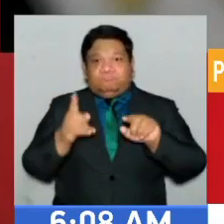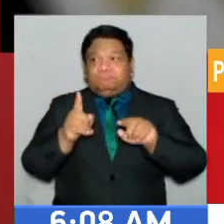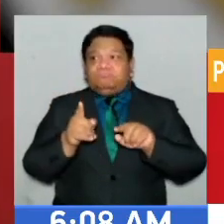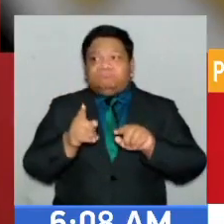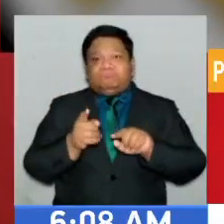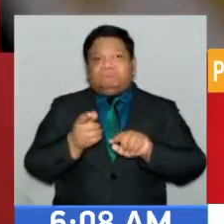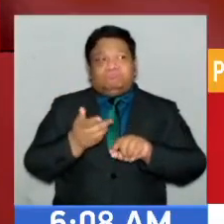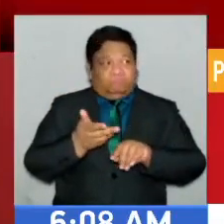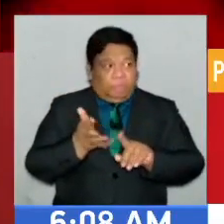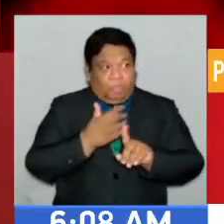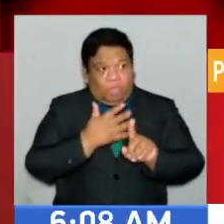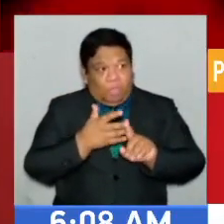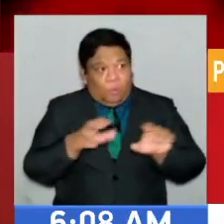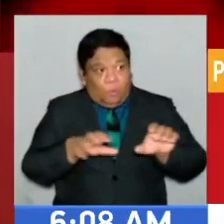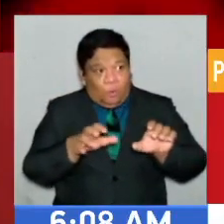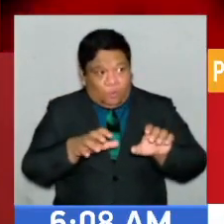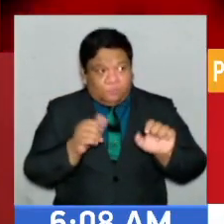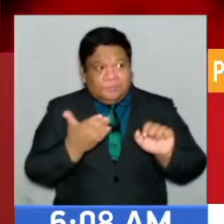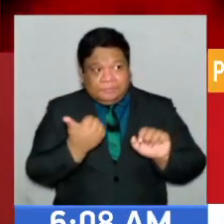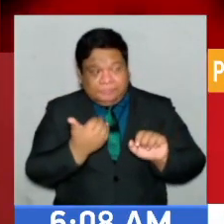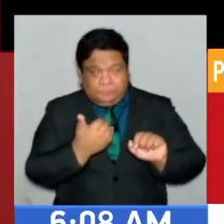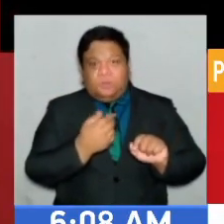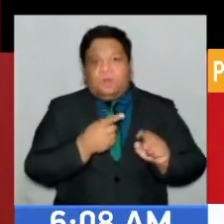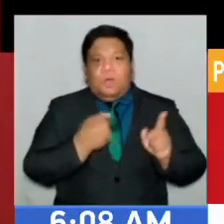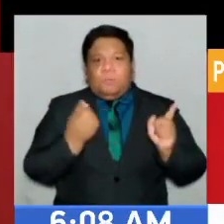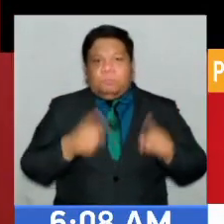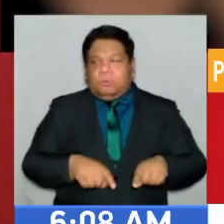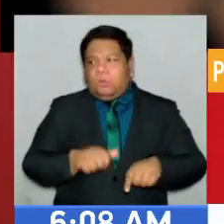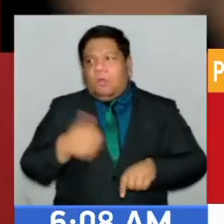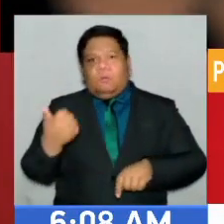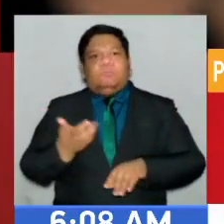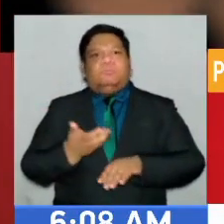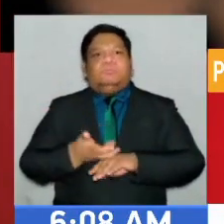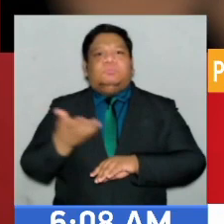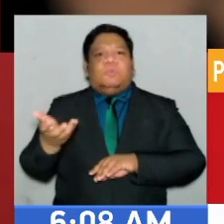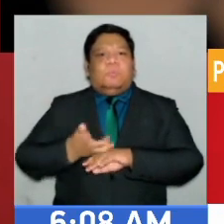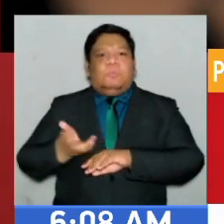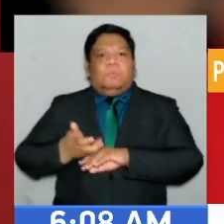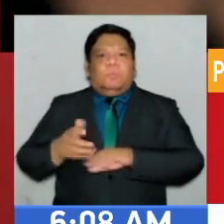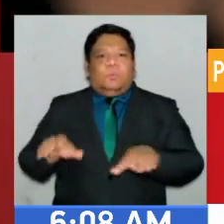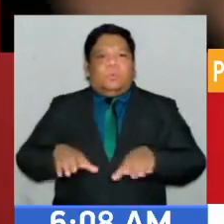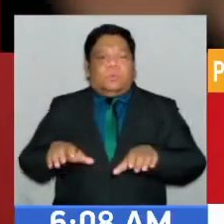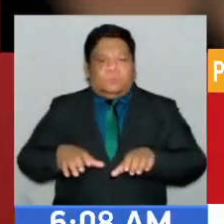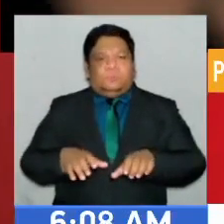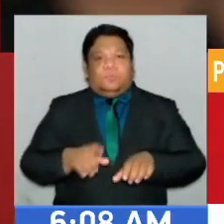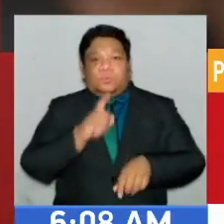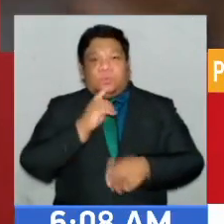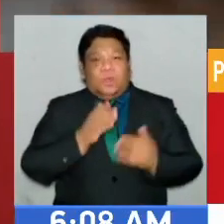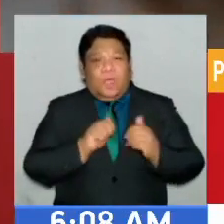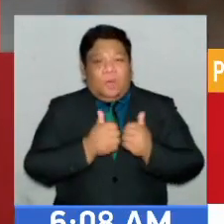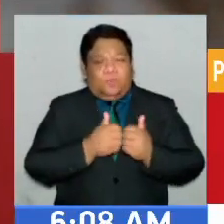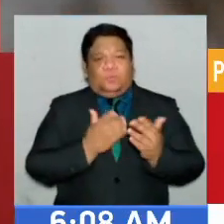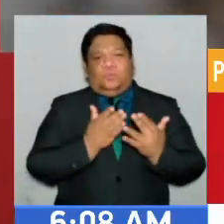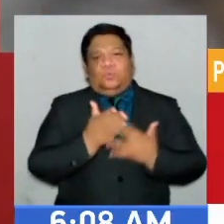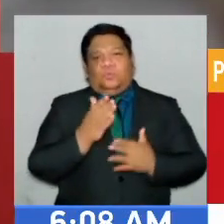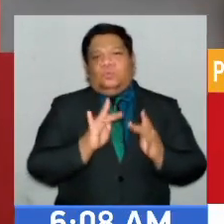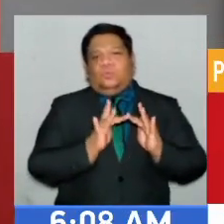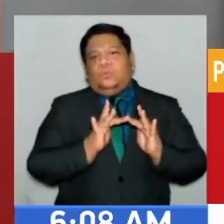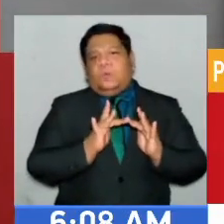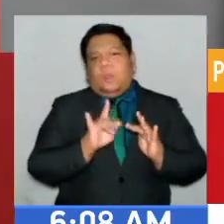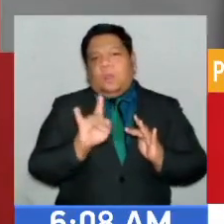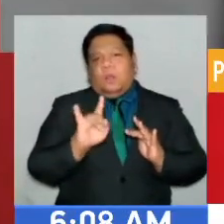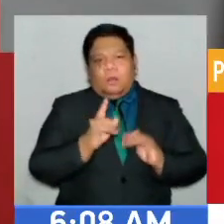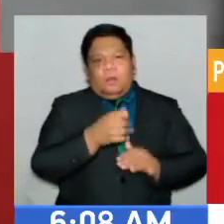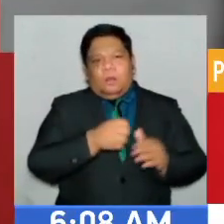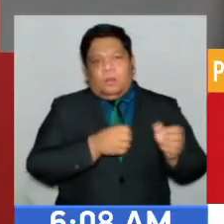tricked para magtrabaho po sa isang cryptocurrency scam have been recruited through social media apps, including TikTok. So marami